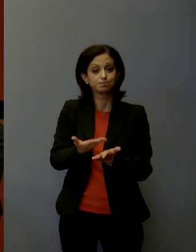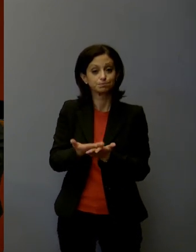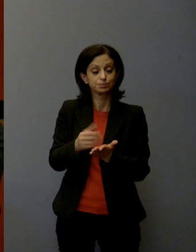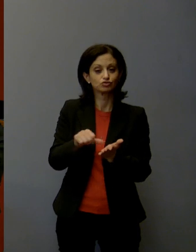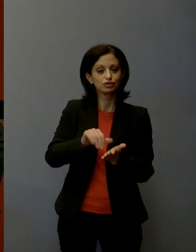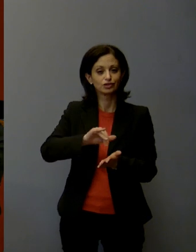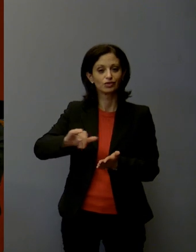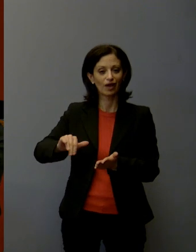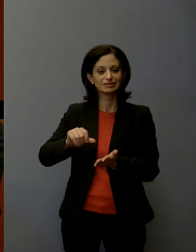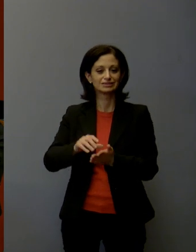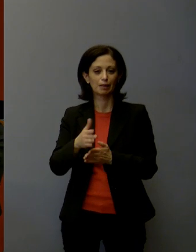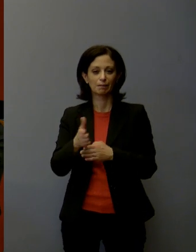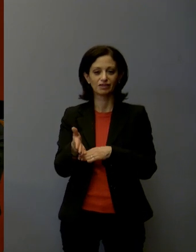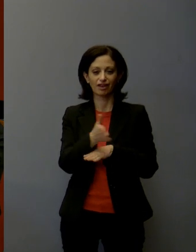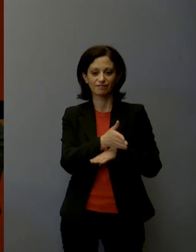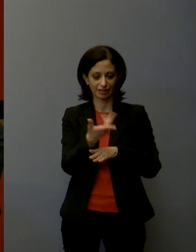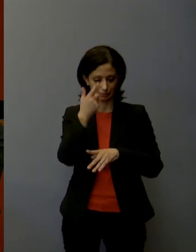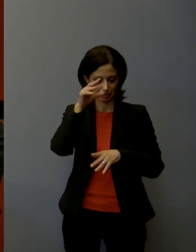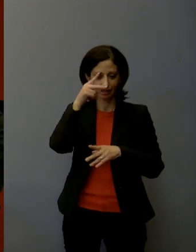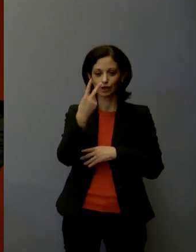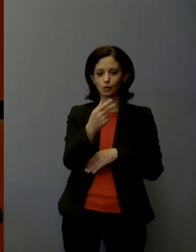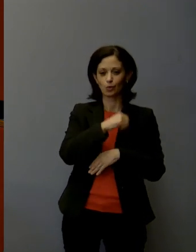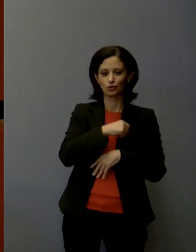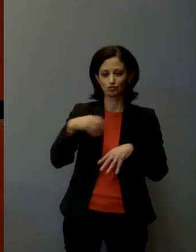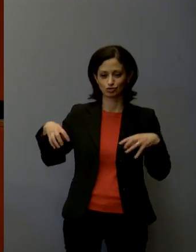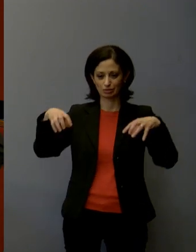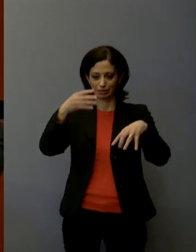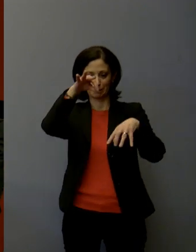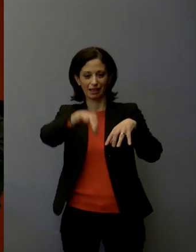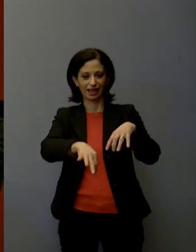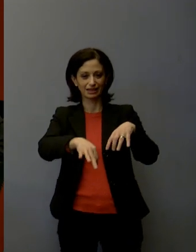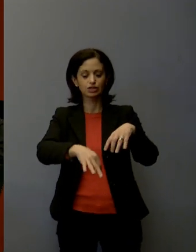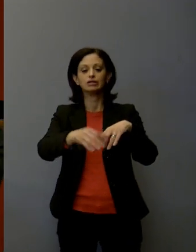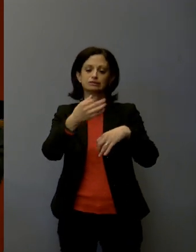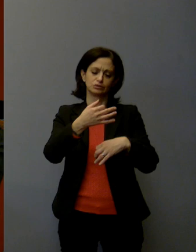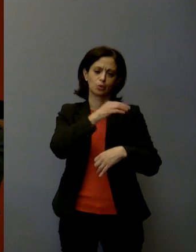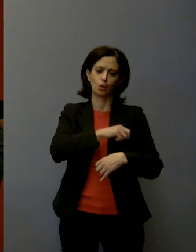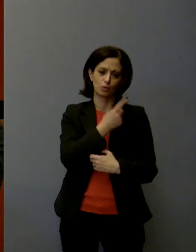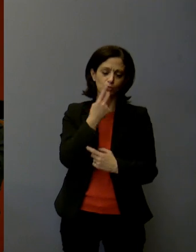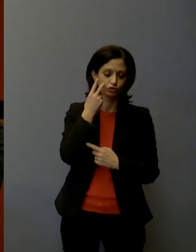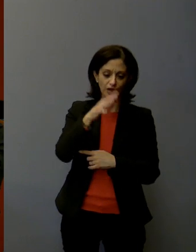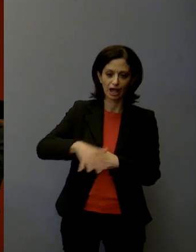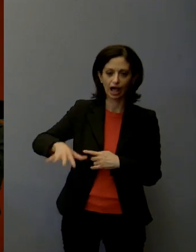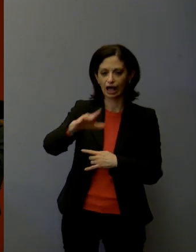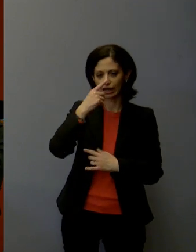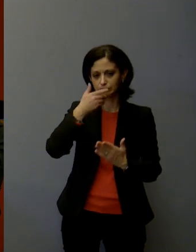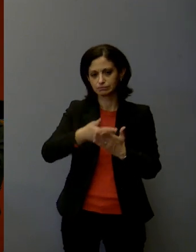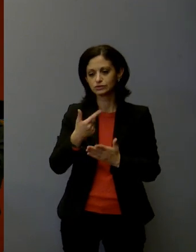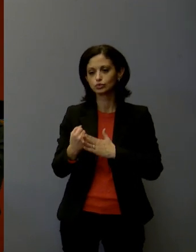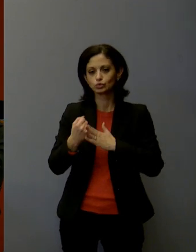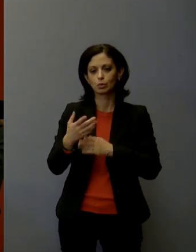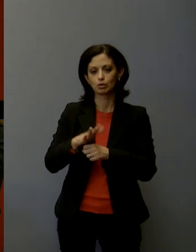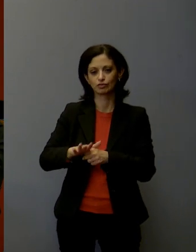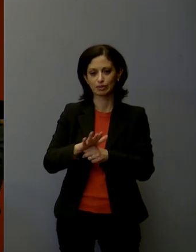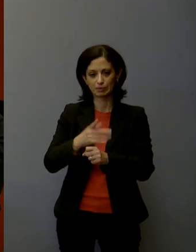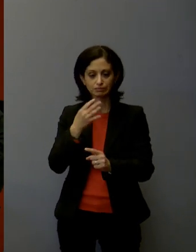perché sia al confine Fra due Municipio sicuramente il comune può individuare un'area e realizzare un luogo che sia di supporto alle famiglie quindi